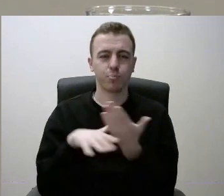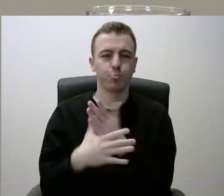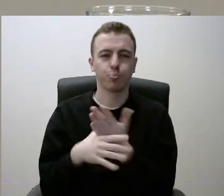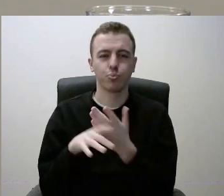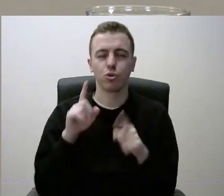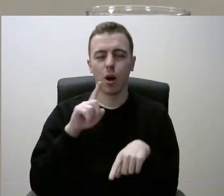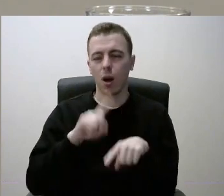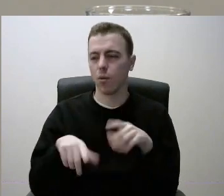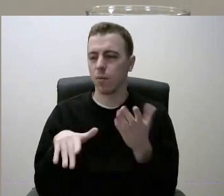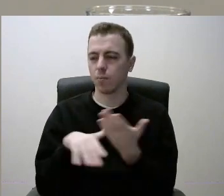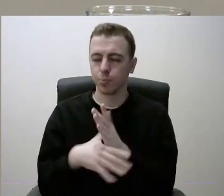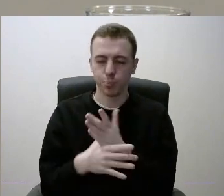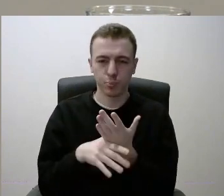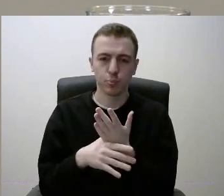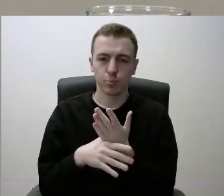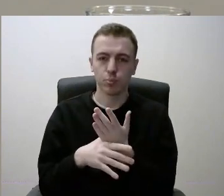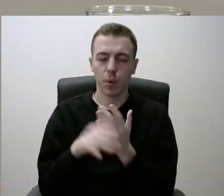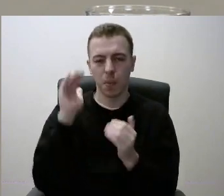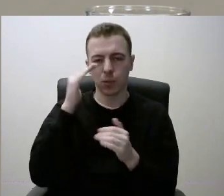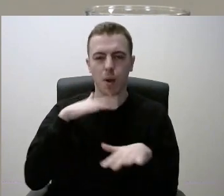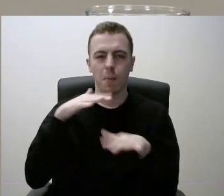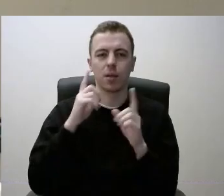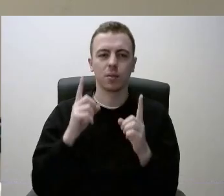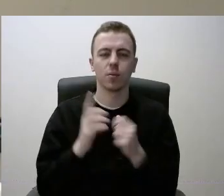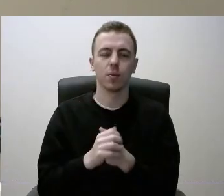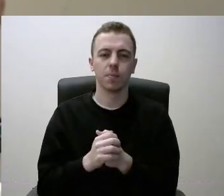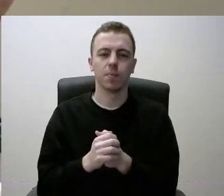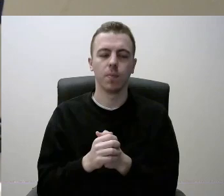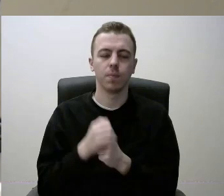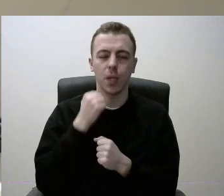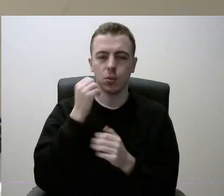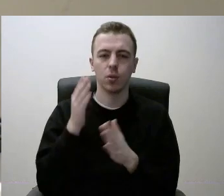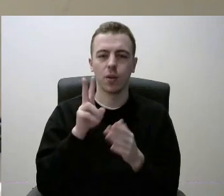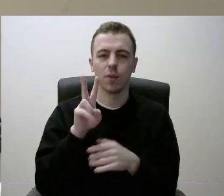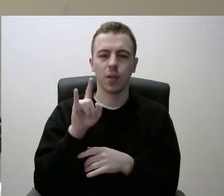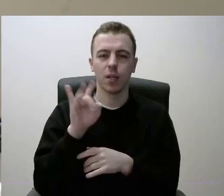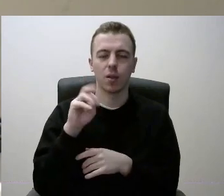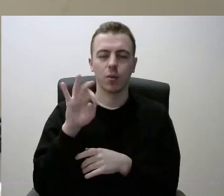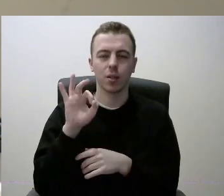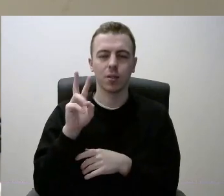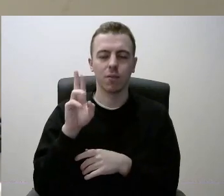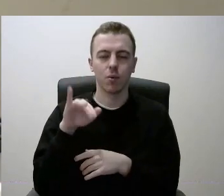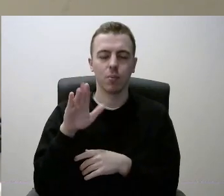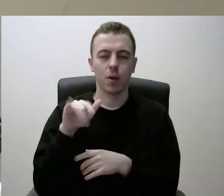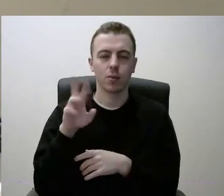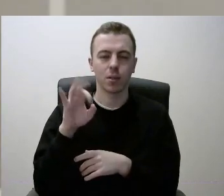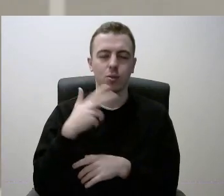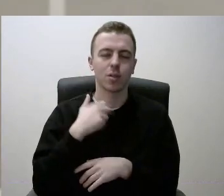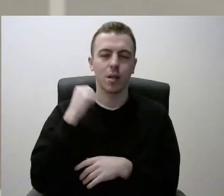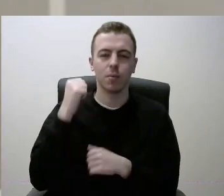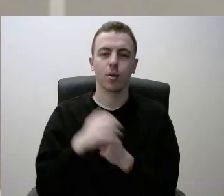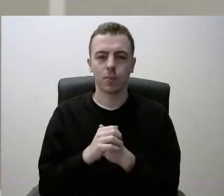iškviesti pagalbą, pasirūpinti galbūt, kad ta aplinka būtų saugi. Ačiū, Vytautas Grubliauskas, Socialdemokratų partija.